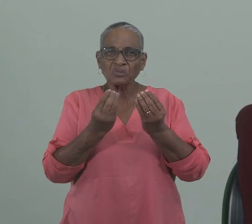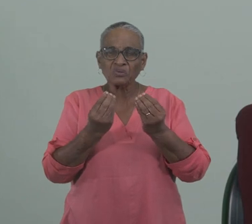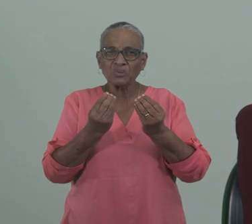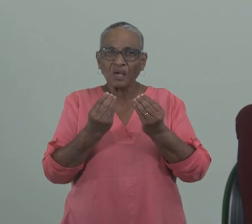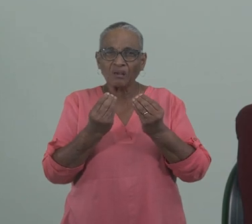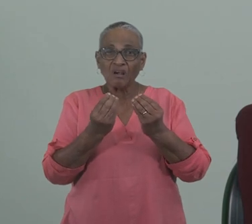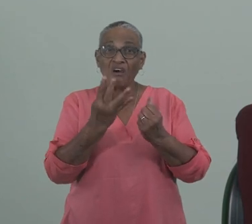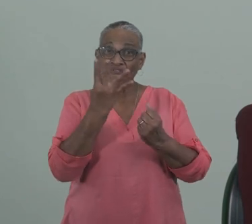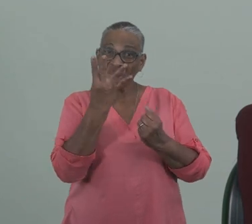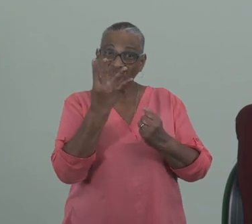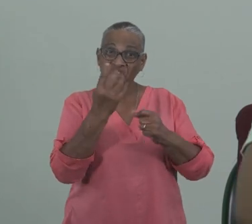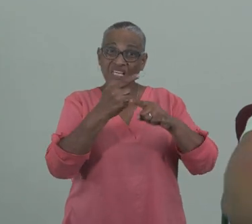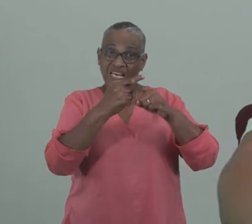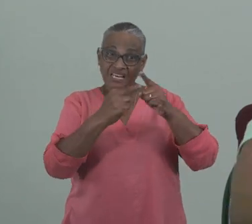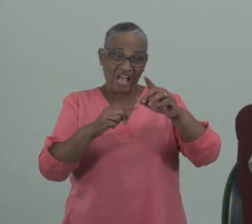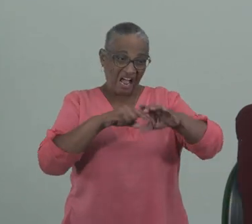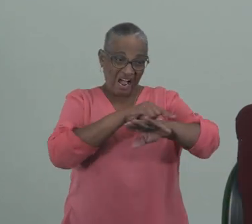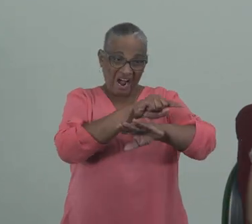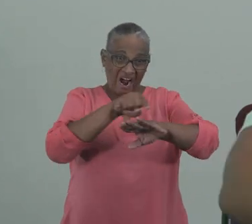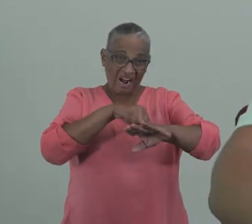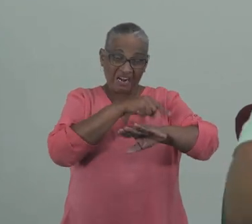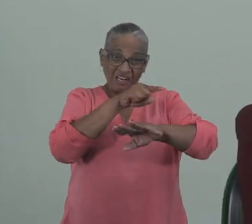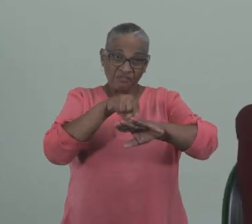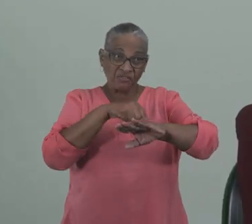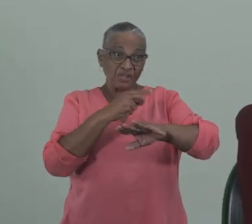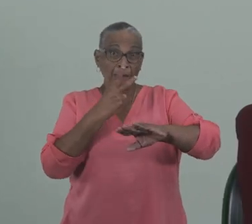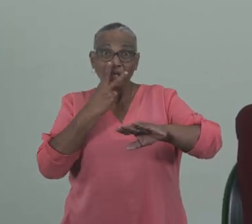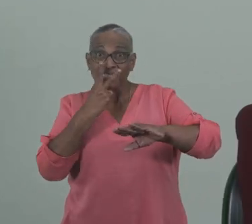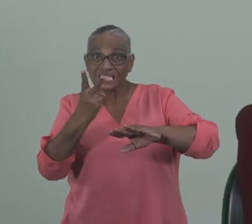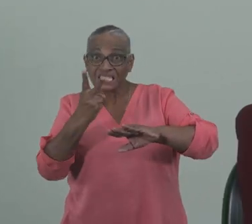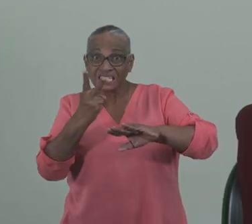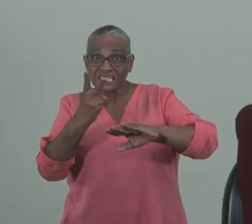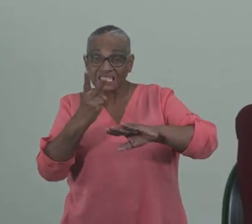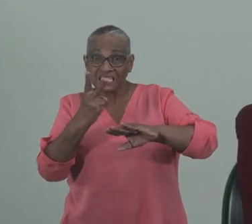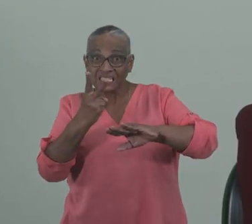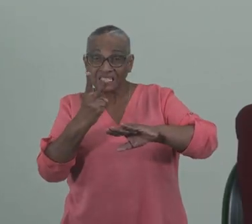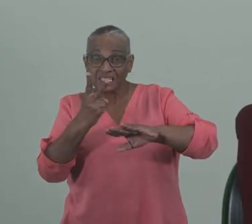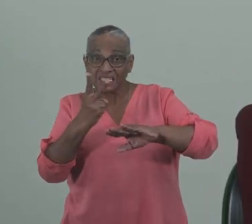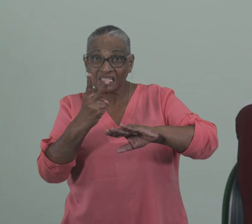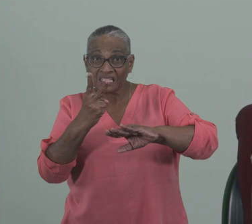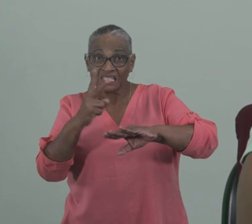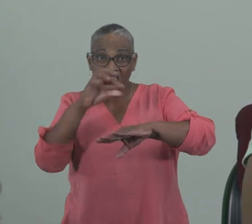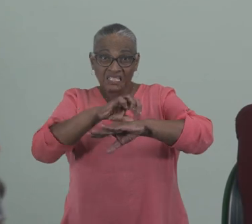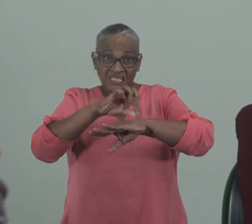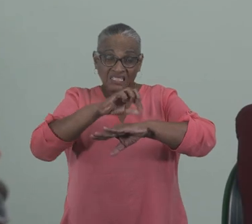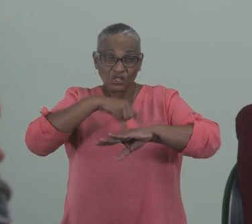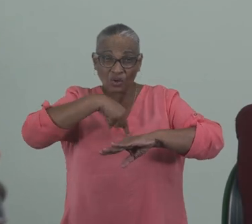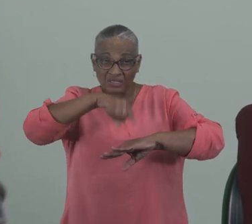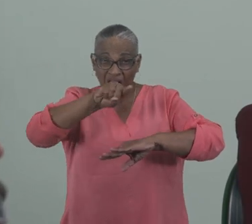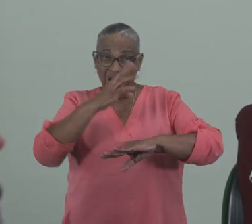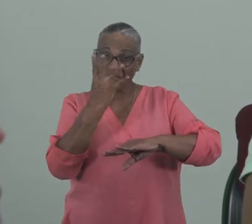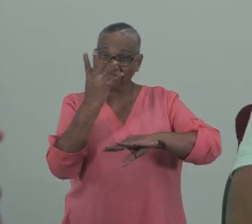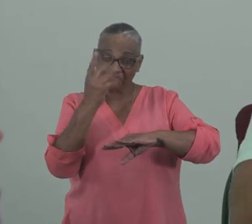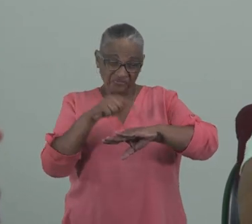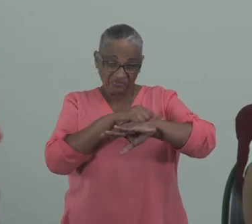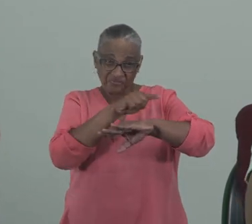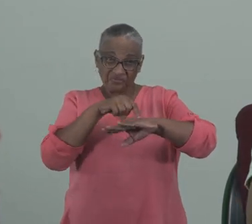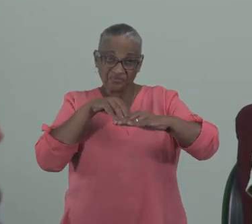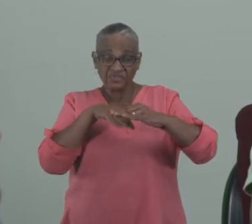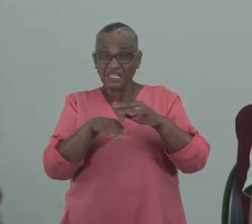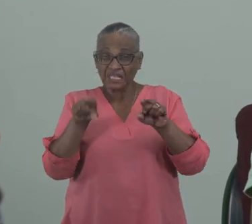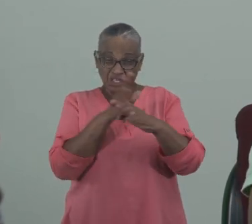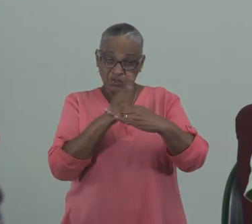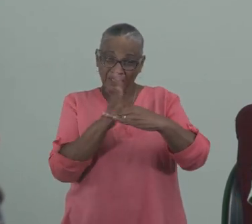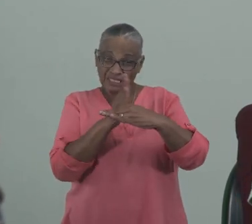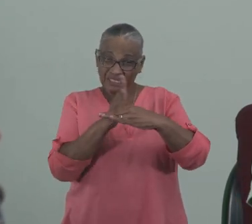Als je binnen 4,5 uur van het ontstaan van de eerste klachten in het ziekenhuis terecht kan komen, kunnen we